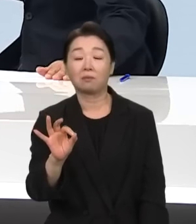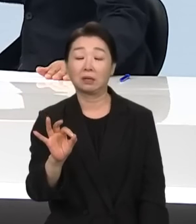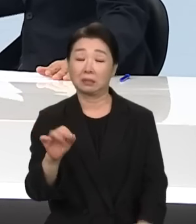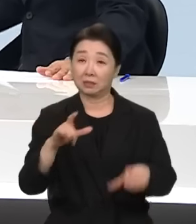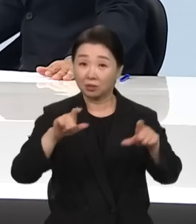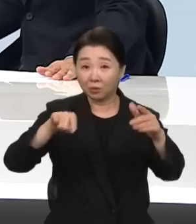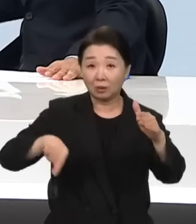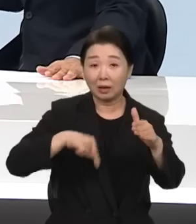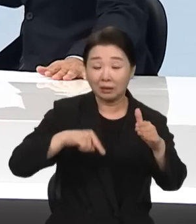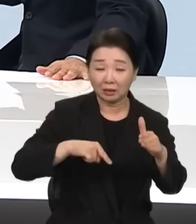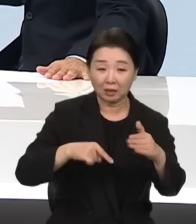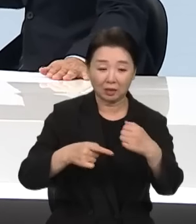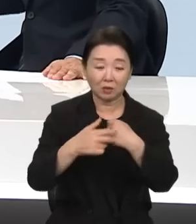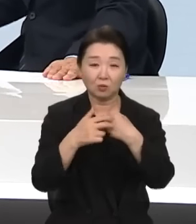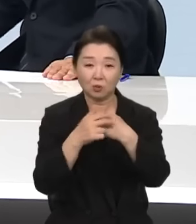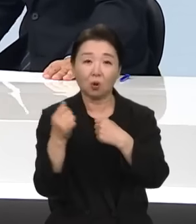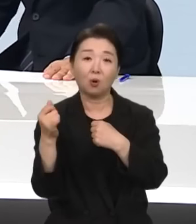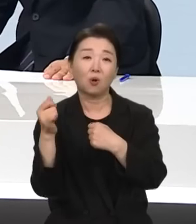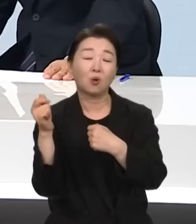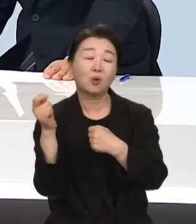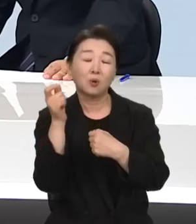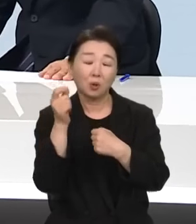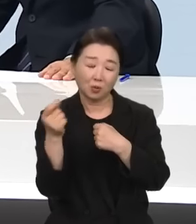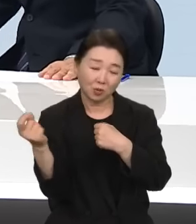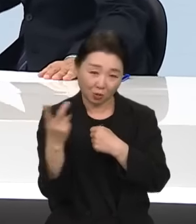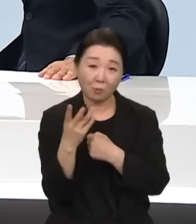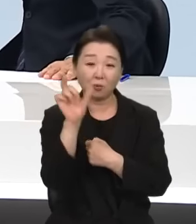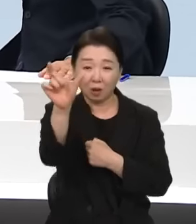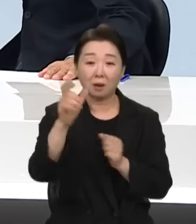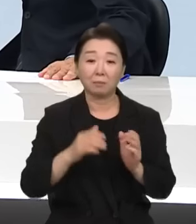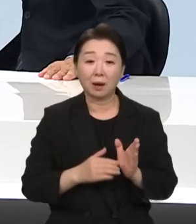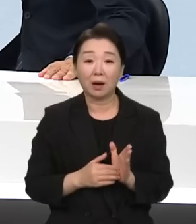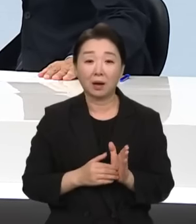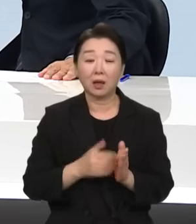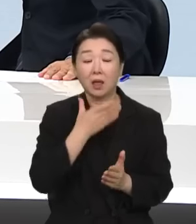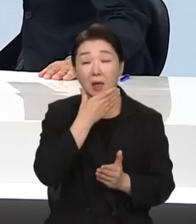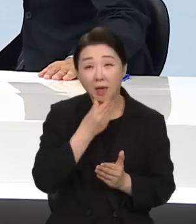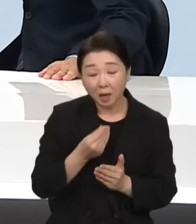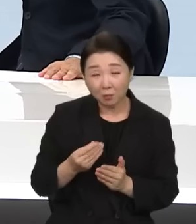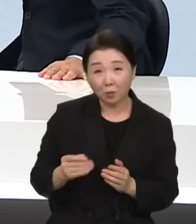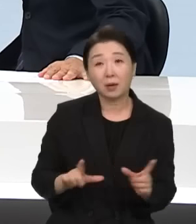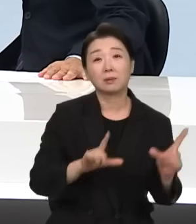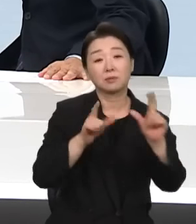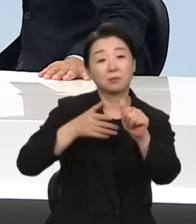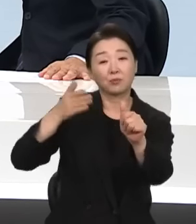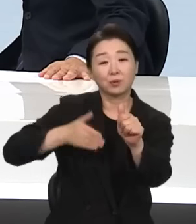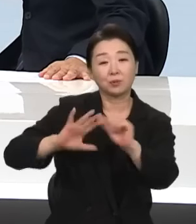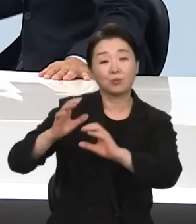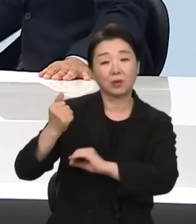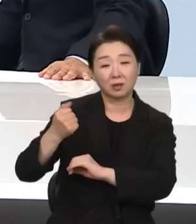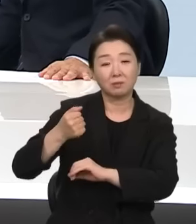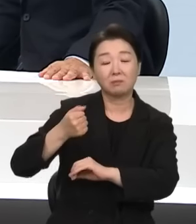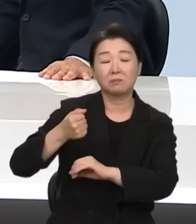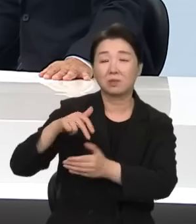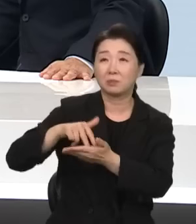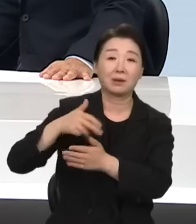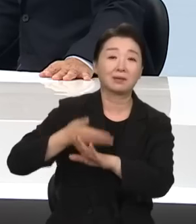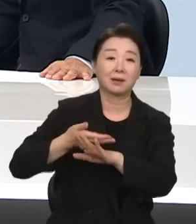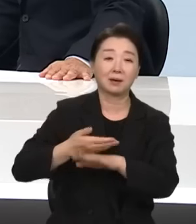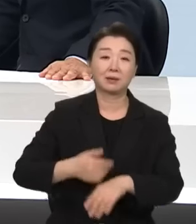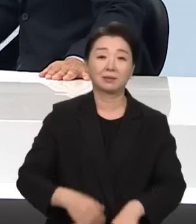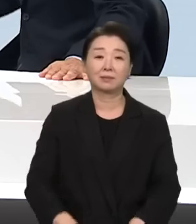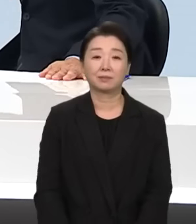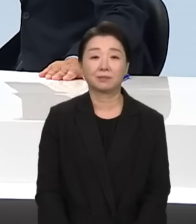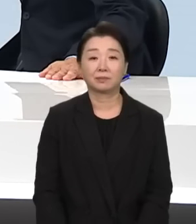지역군 의료 병원에 대한 전화번호를 걸었습니다 보시면 뭐 행복한 한가위 되세요는 그 국민의 힘과는 좀 비교가 된다라는 분석도